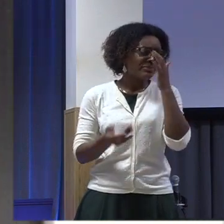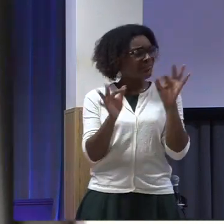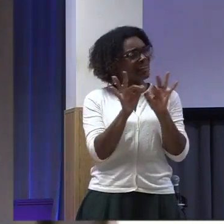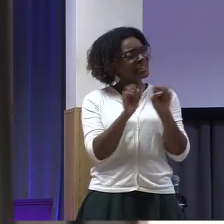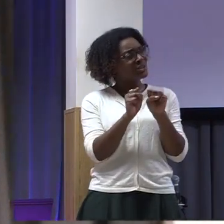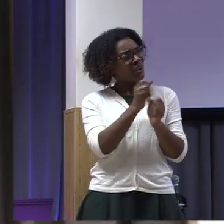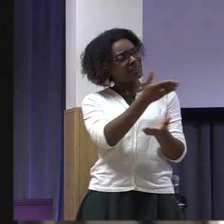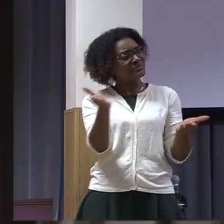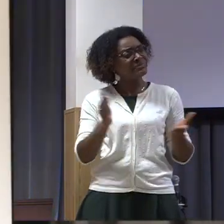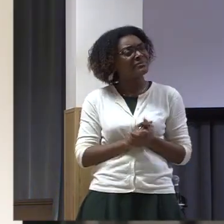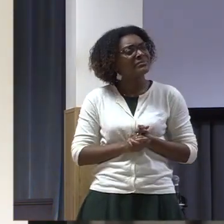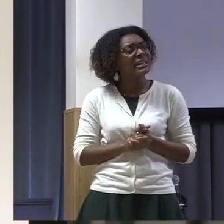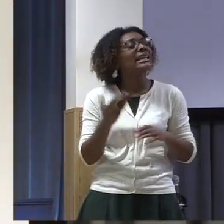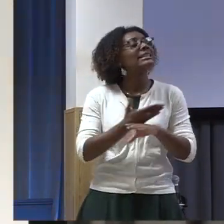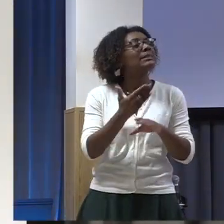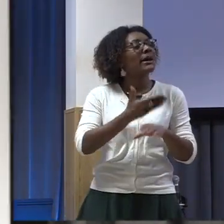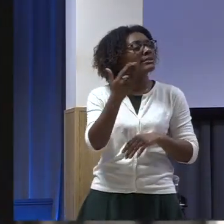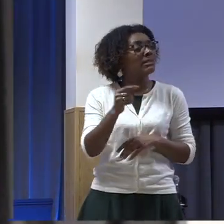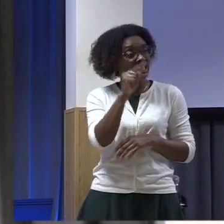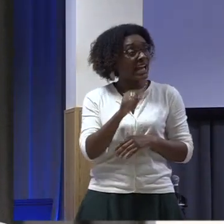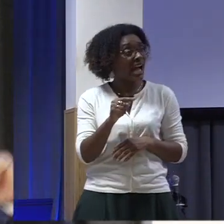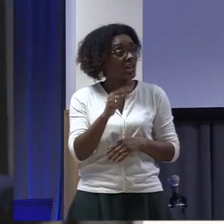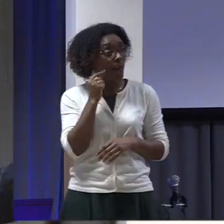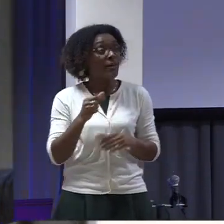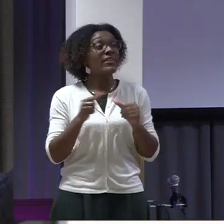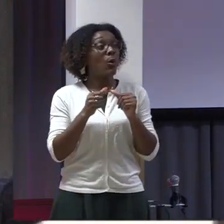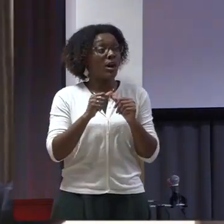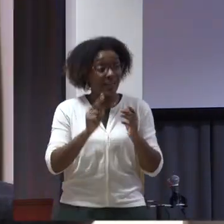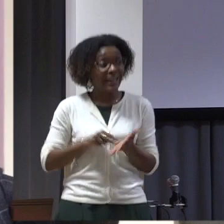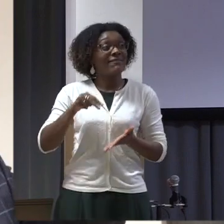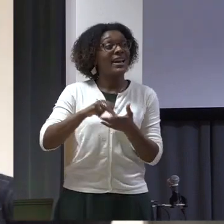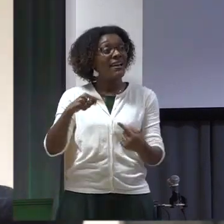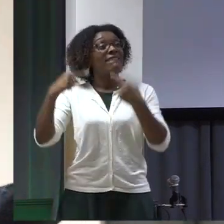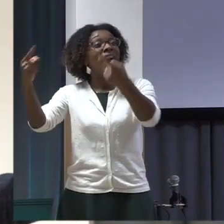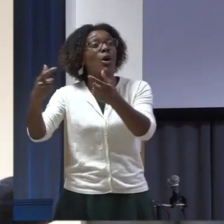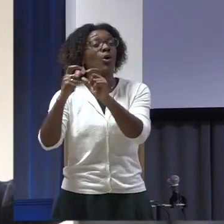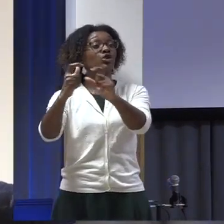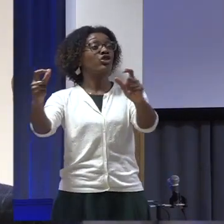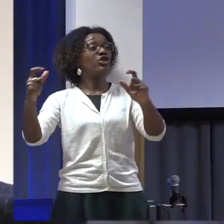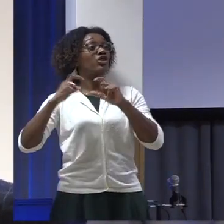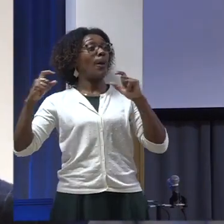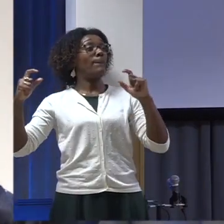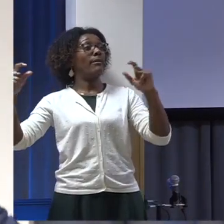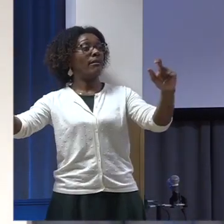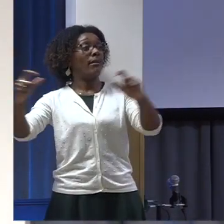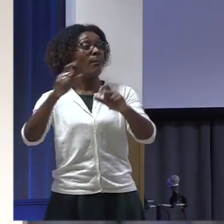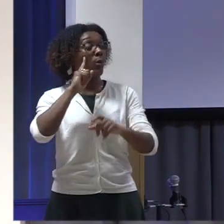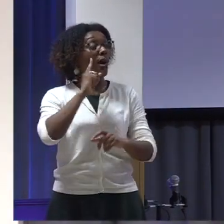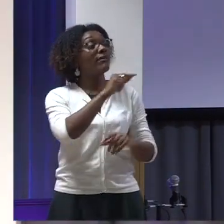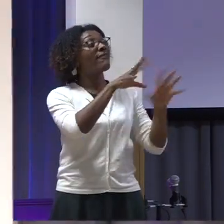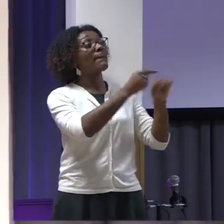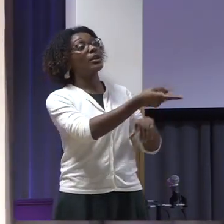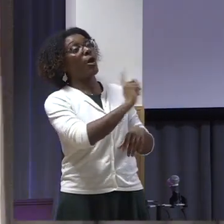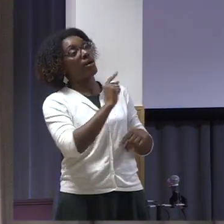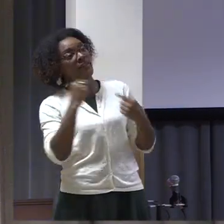qui va se passer zachary va se lever pour aller au temple selon l'ordre de sa famille j'aimerais